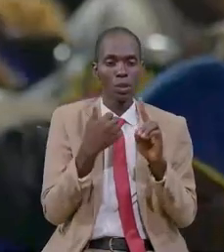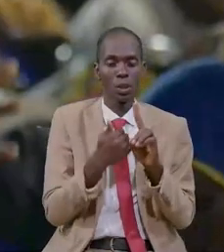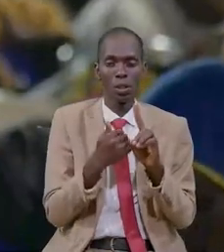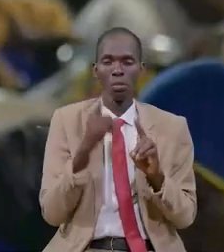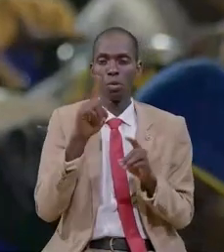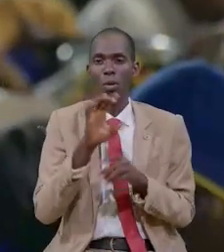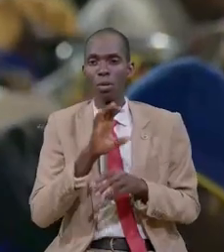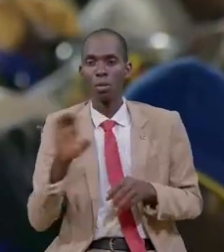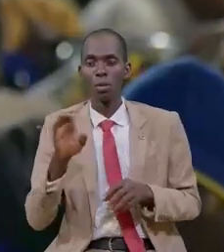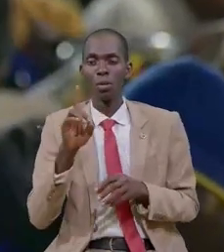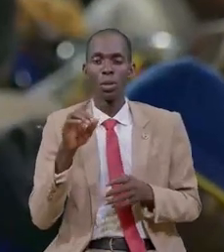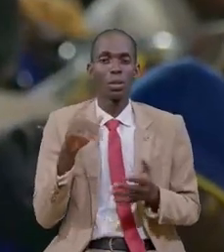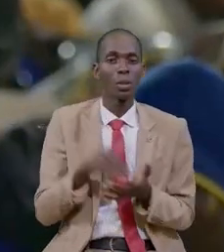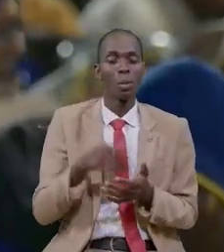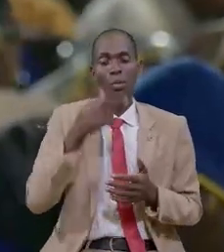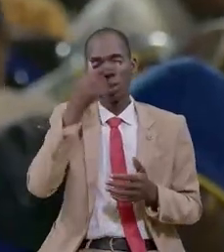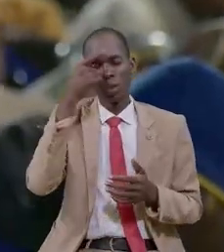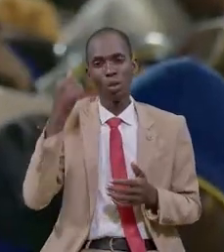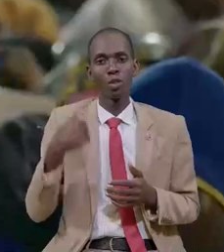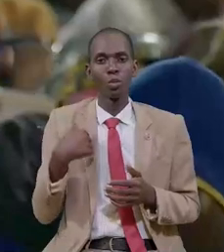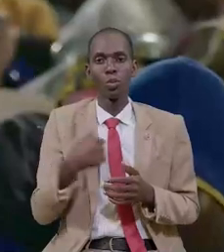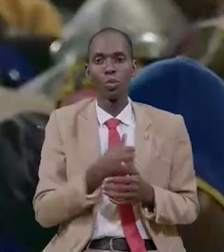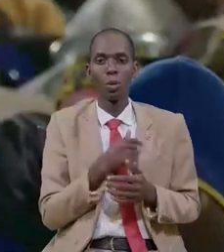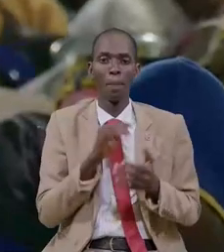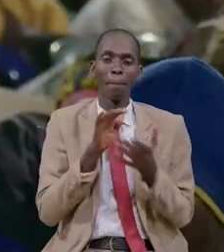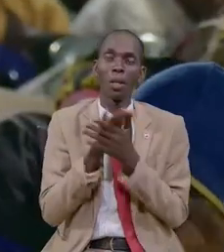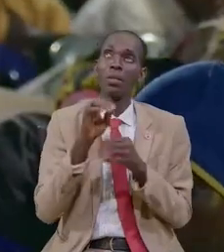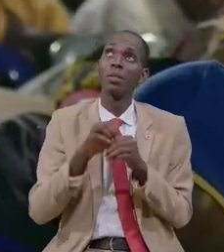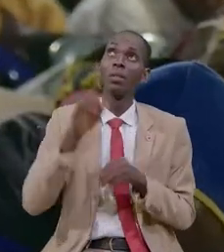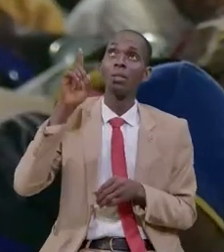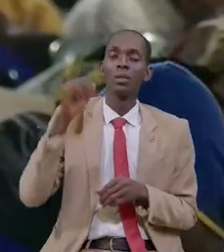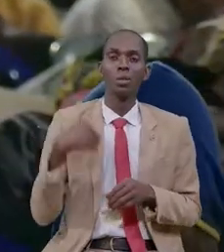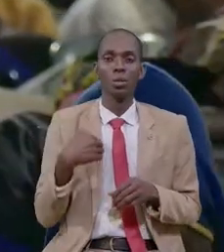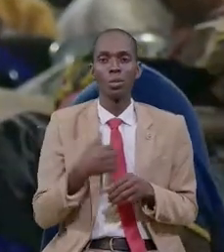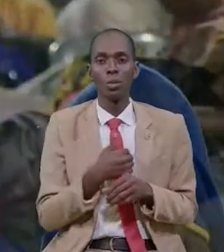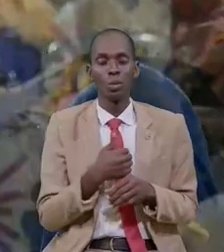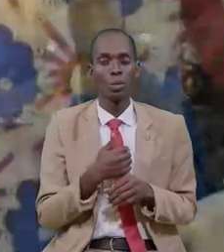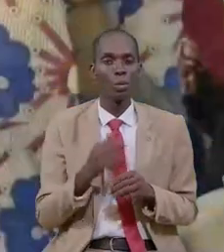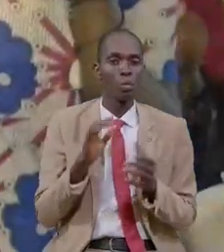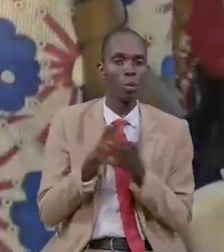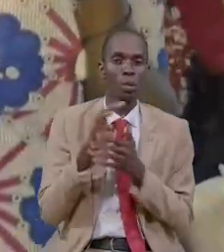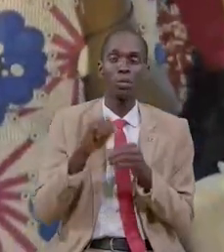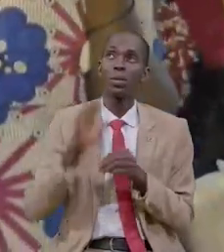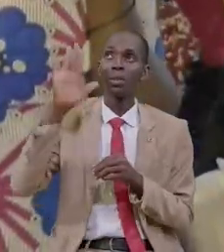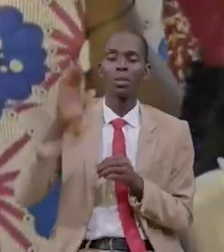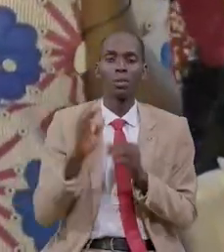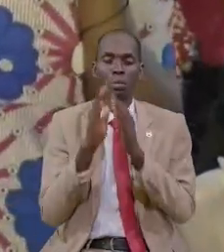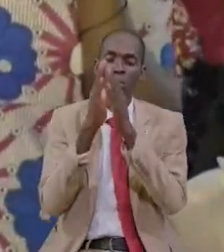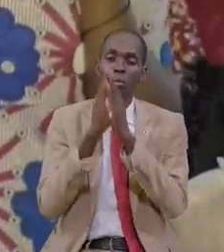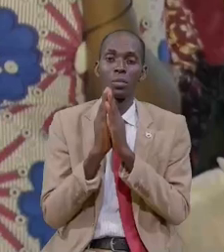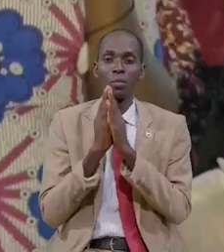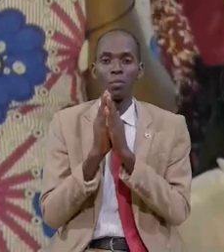1000, parce que nous lui faisons confiance à son intercession.